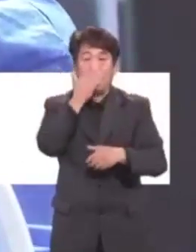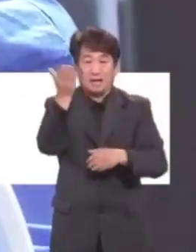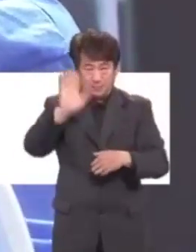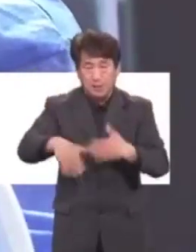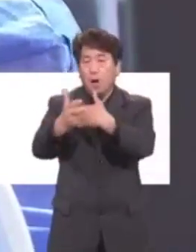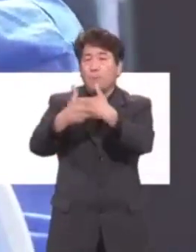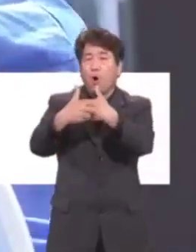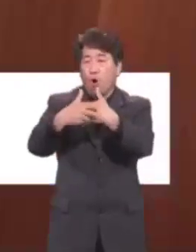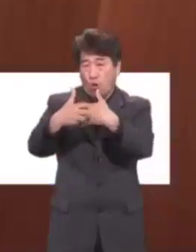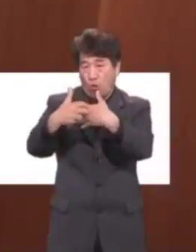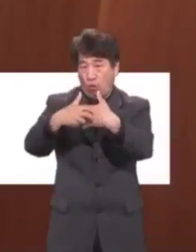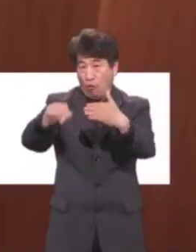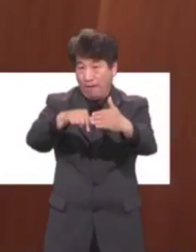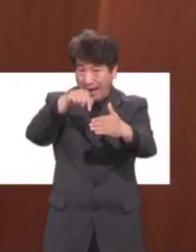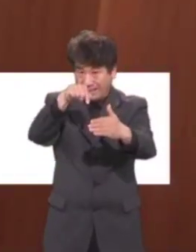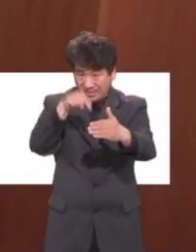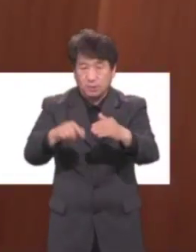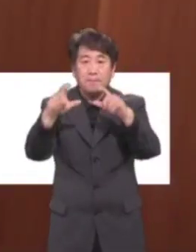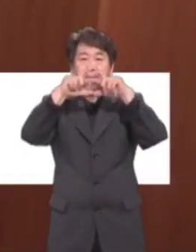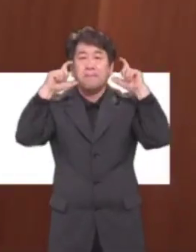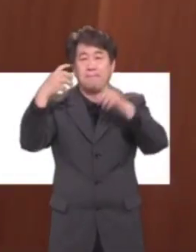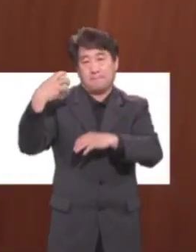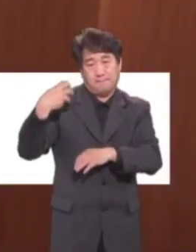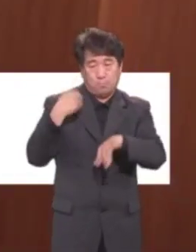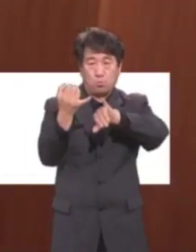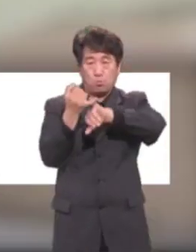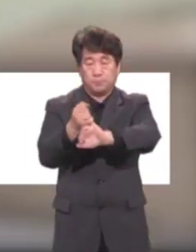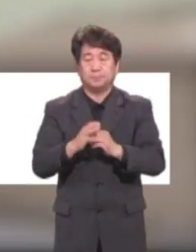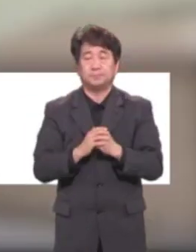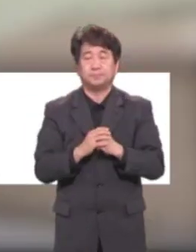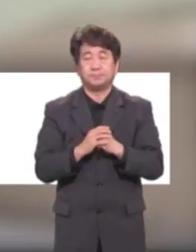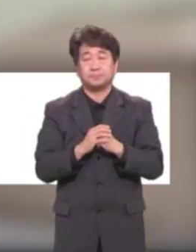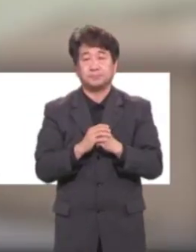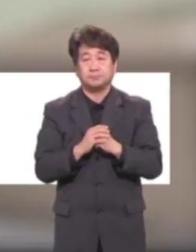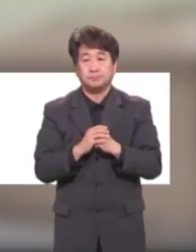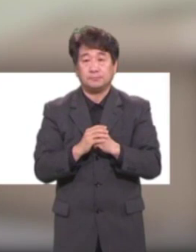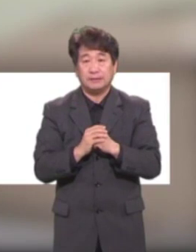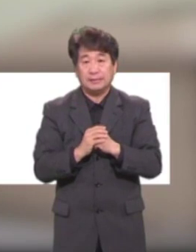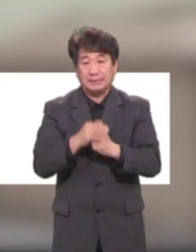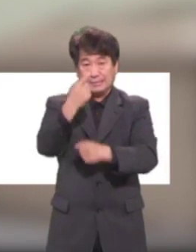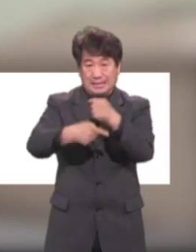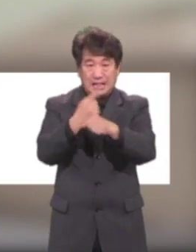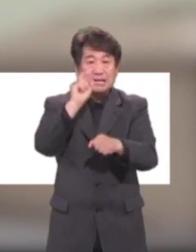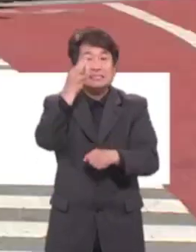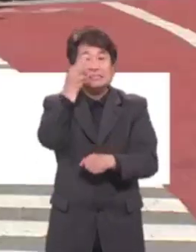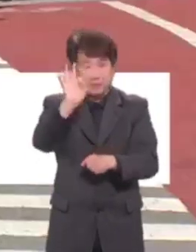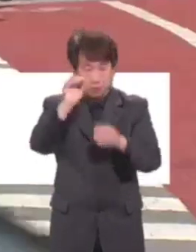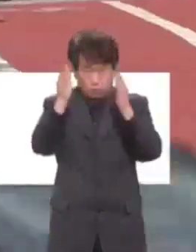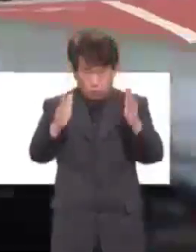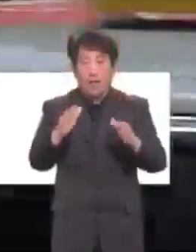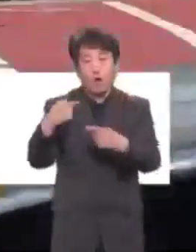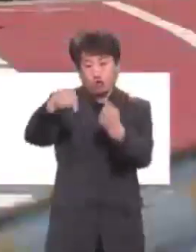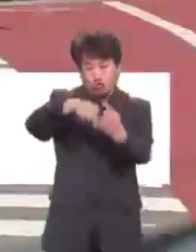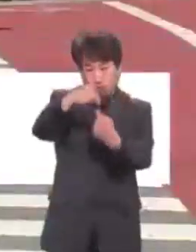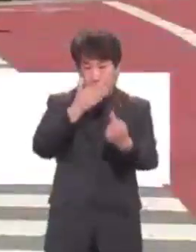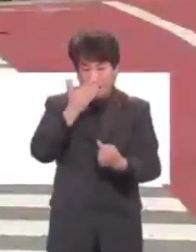필요한 병원급 이상 의료기관 등은 착용의무를 당분간 유지합니다 1년 10개월간 운영된 시청